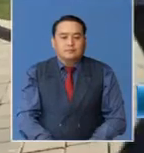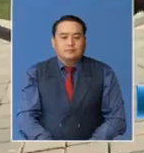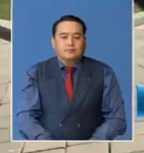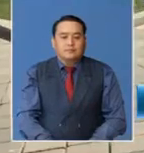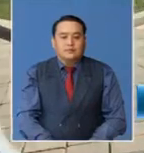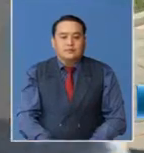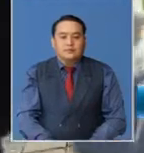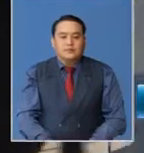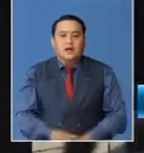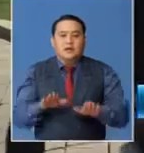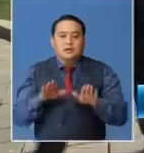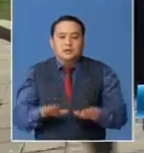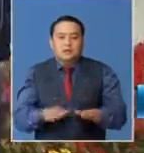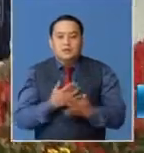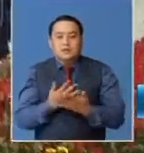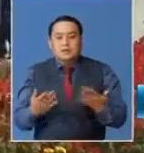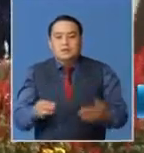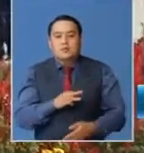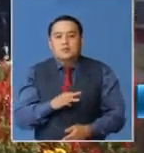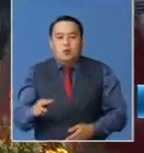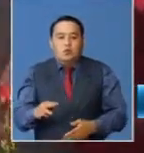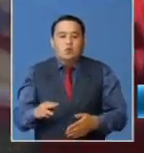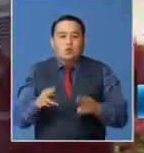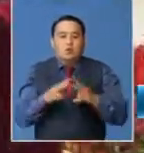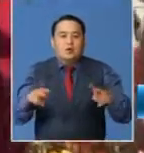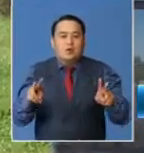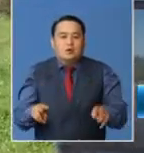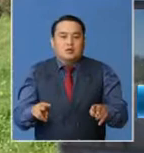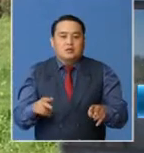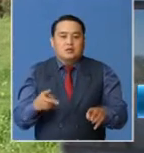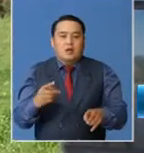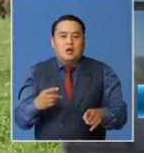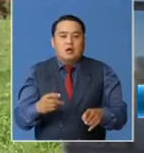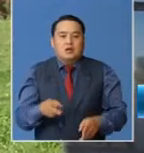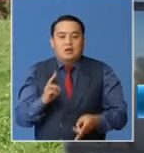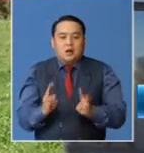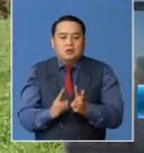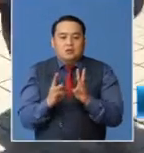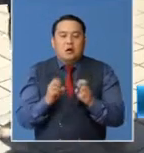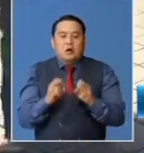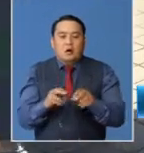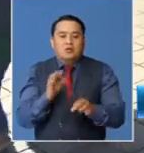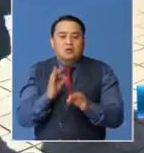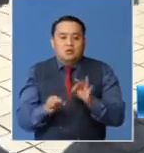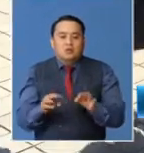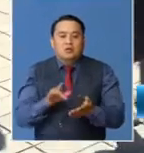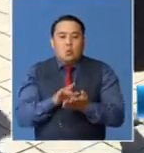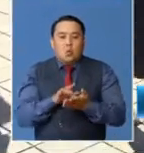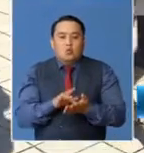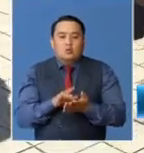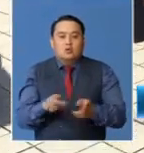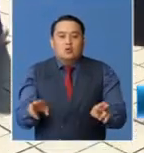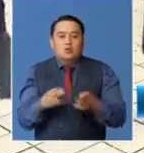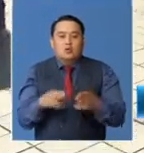Как ориентироваться на местности, в несколько минут поставить палатку и единственной с печенькой развести костер, рассказали участники туристического краеведческого